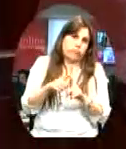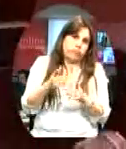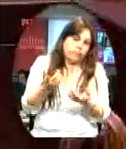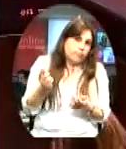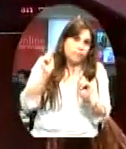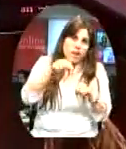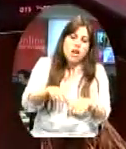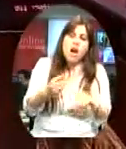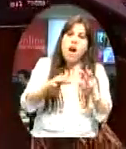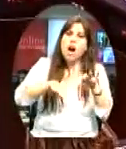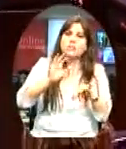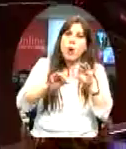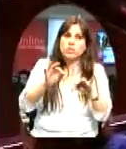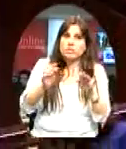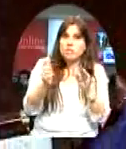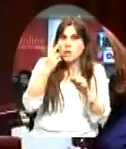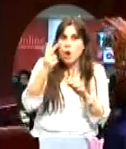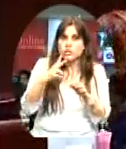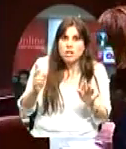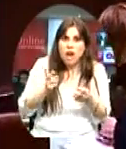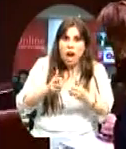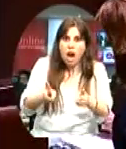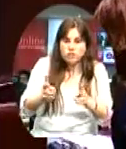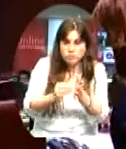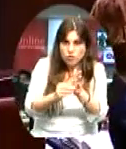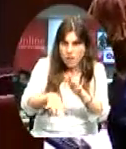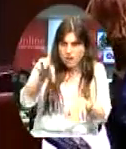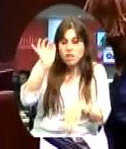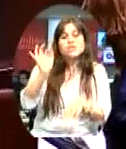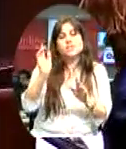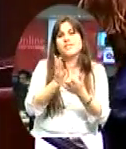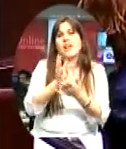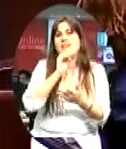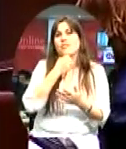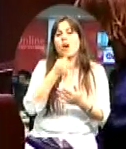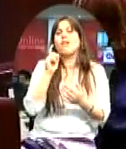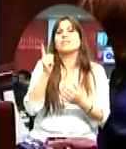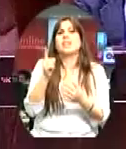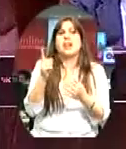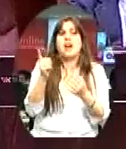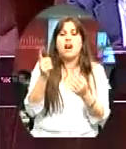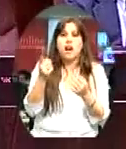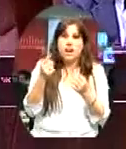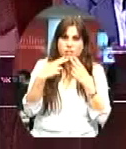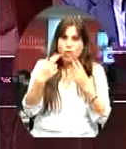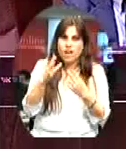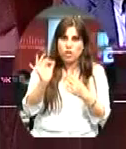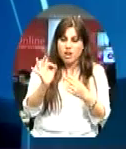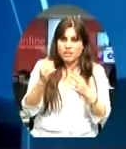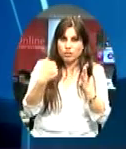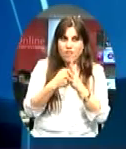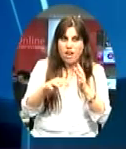במליאה. לראות אותו רץ כדי להספיק זה כבר בכלל אירוע היסטורי. וזאת התגובה שלו לתוצאות ההצבעה בקריאה טרומית על חוק ישראל